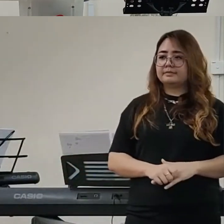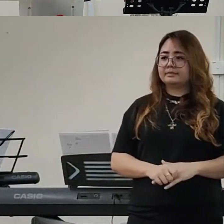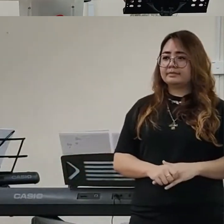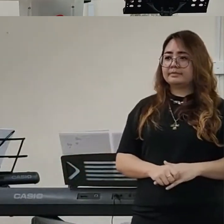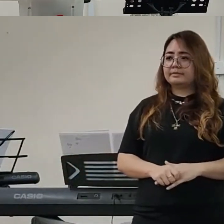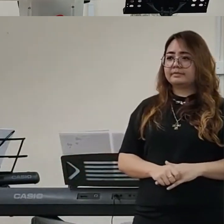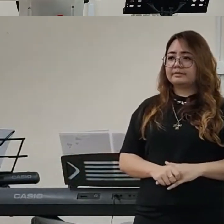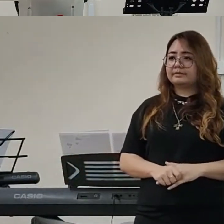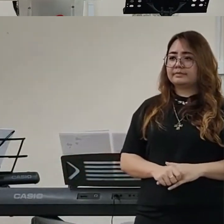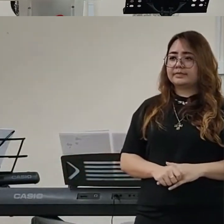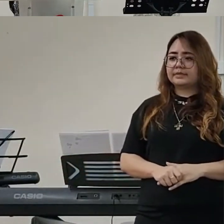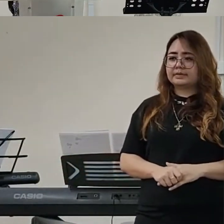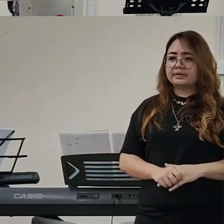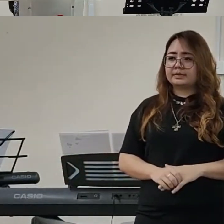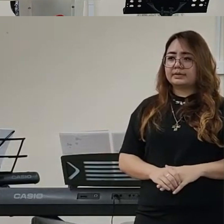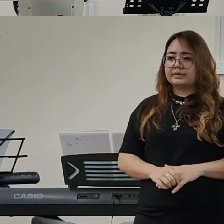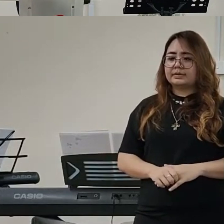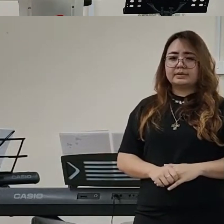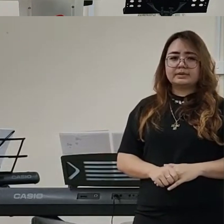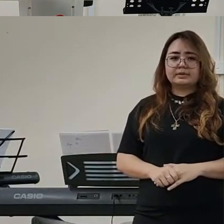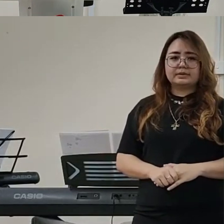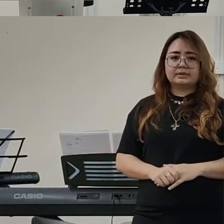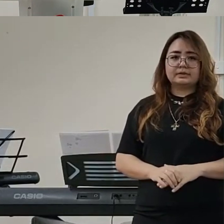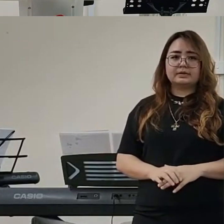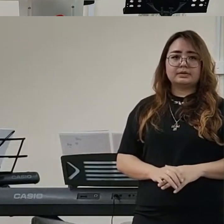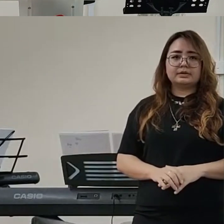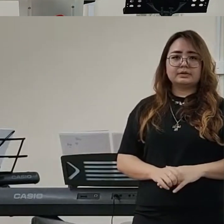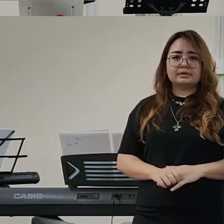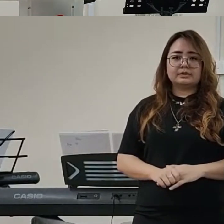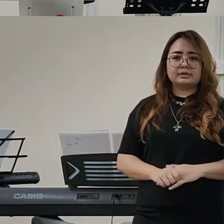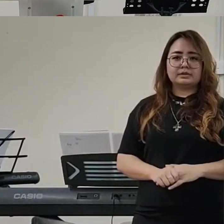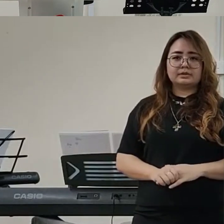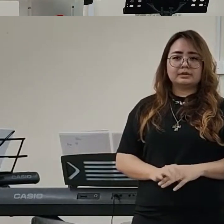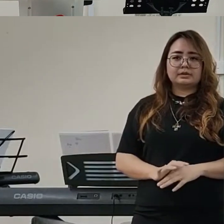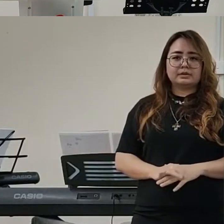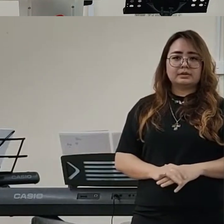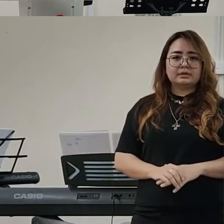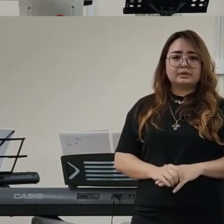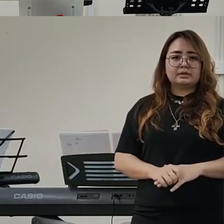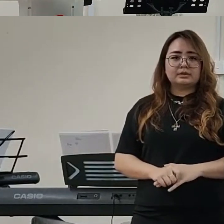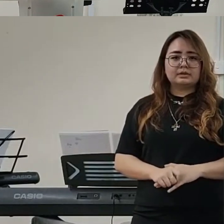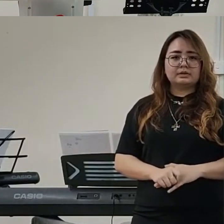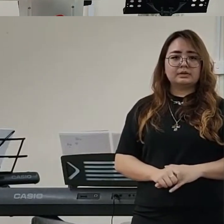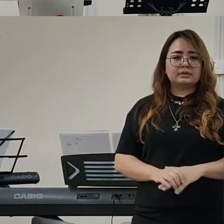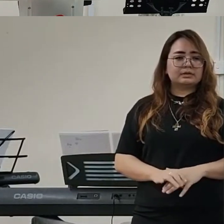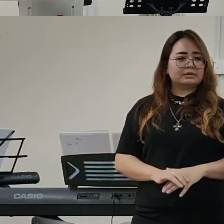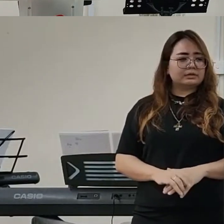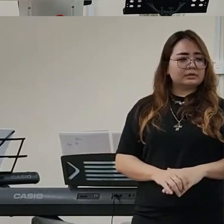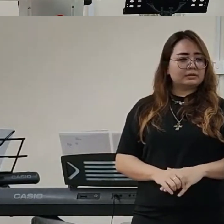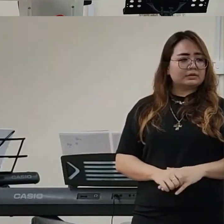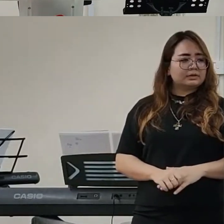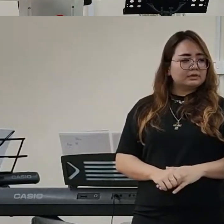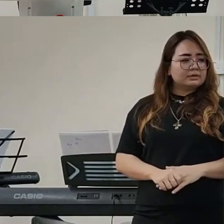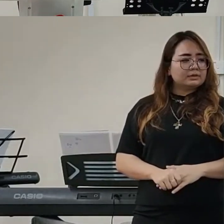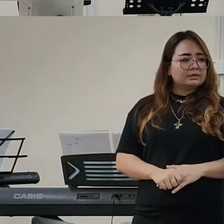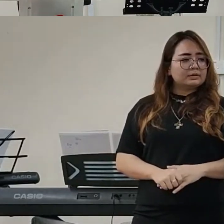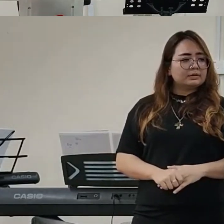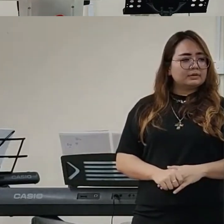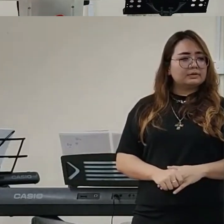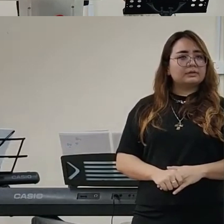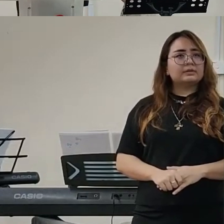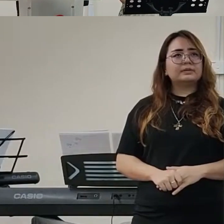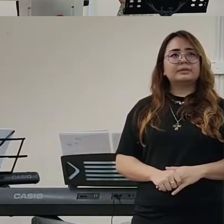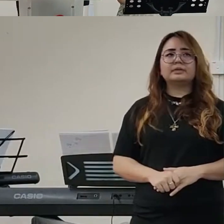做的话，其实上帝的原意就是要他的人，他的牧养人来去牧养羊群的。 It's